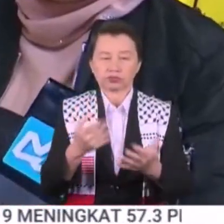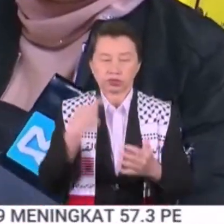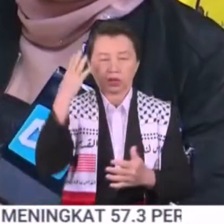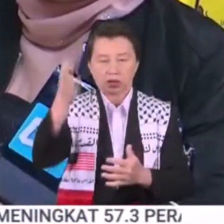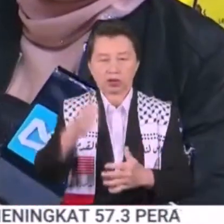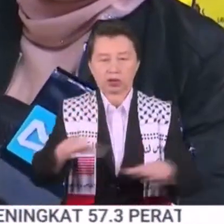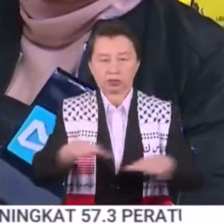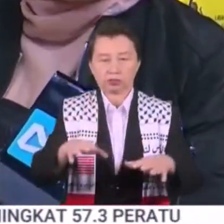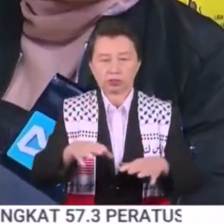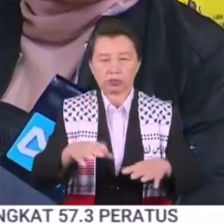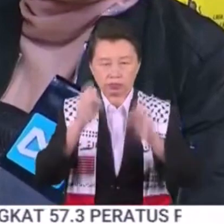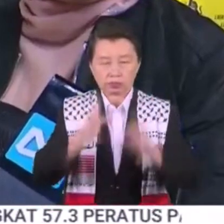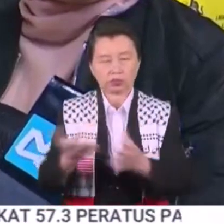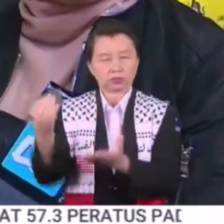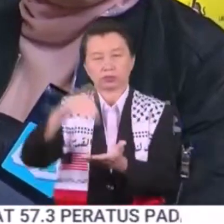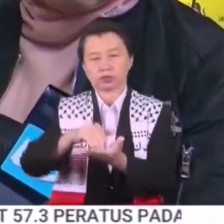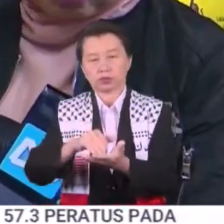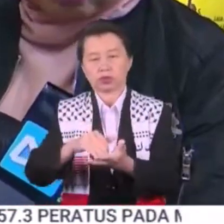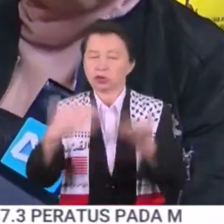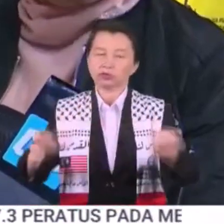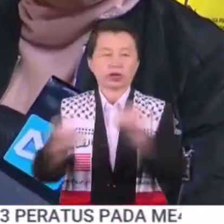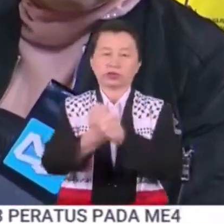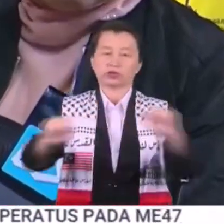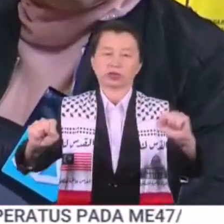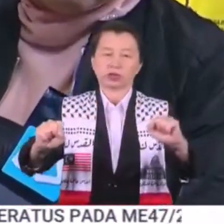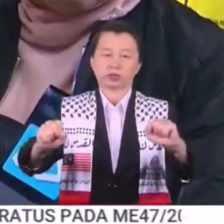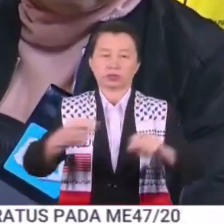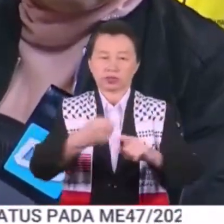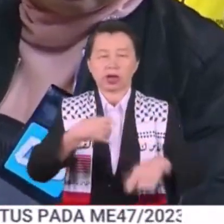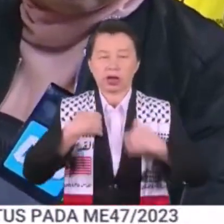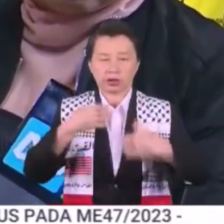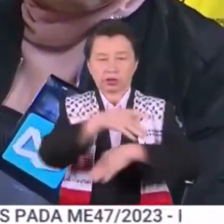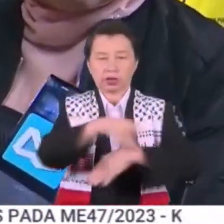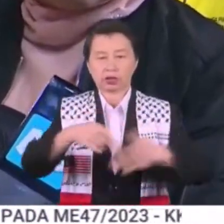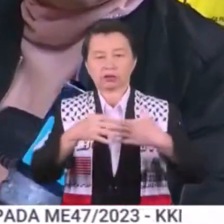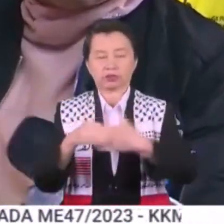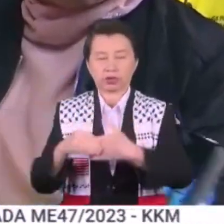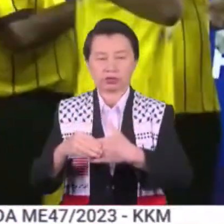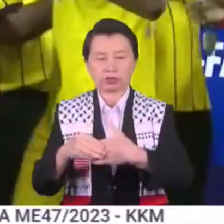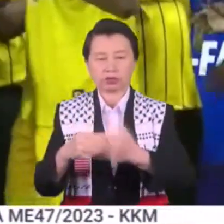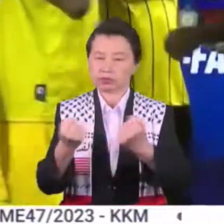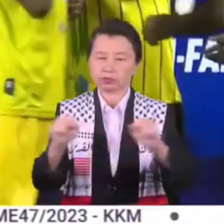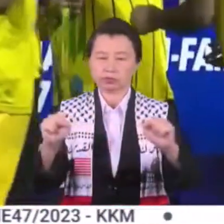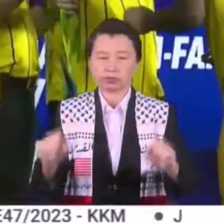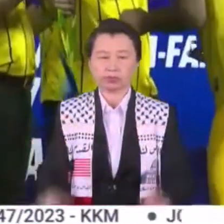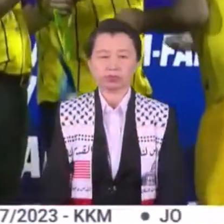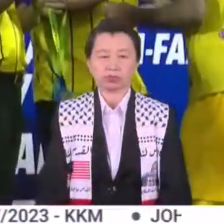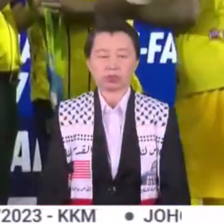kita akan buat peperiksaan ulangan. Jadi semua itu telah pun kita siapkan dalam garis panduan dan juga persiapan kita.